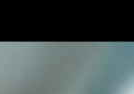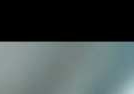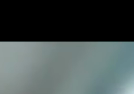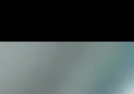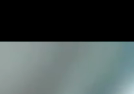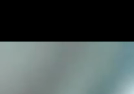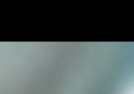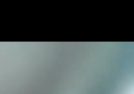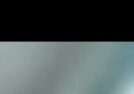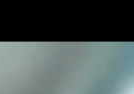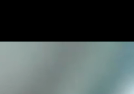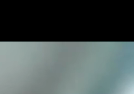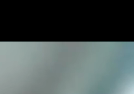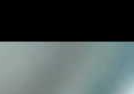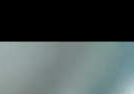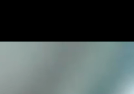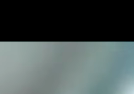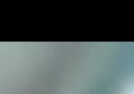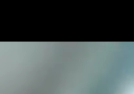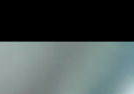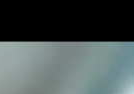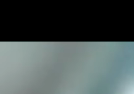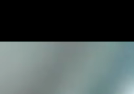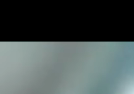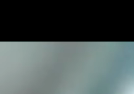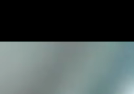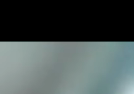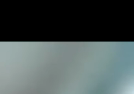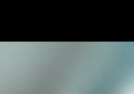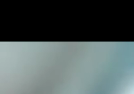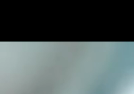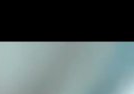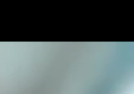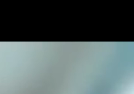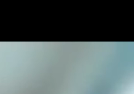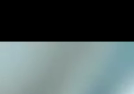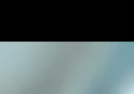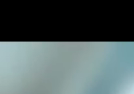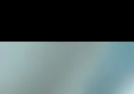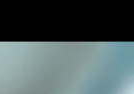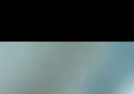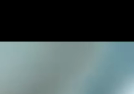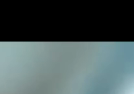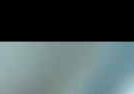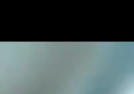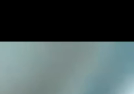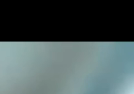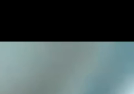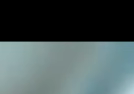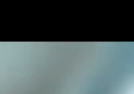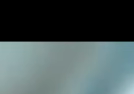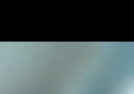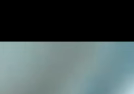i høringsnotatet. Så følg med. Vi skal følge med så godt vi kan vi også se hva vi kan klare å presentere på senere